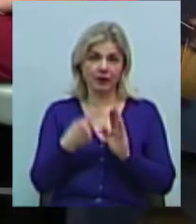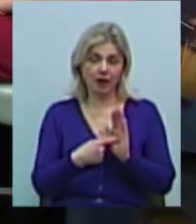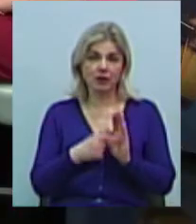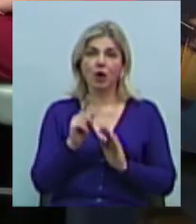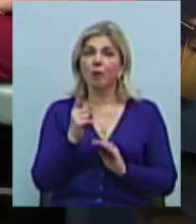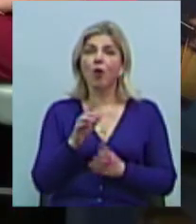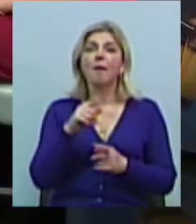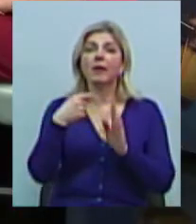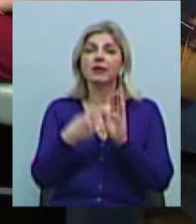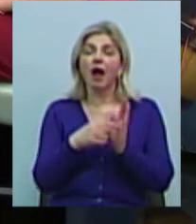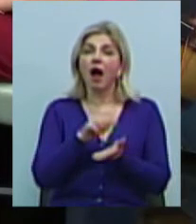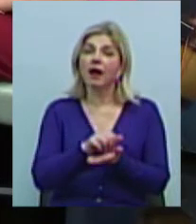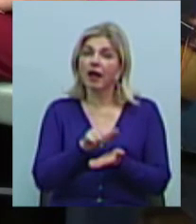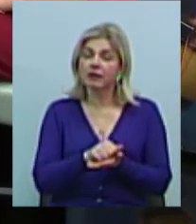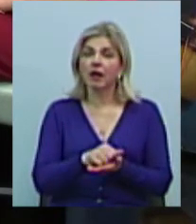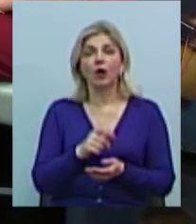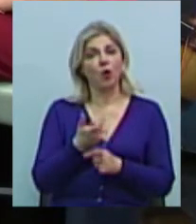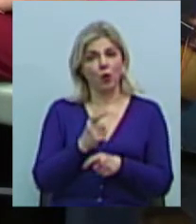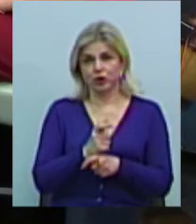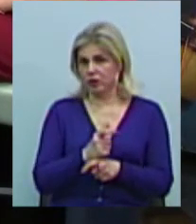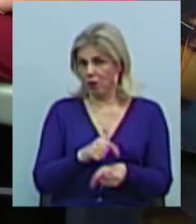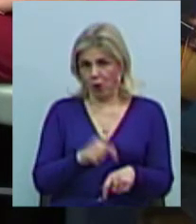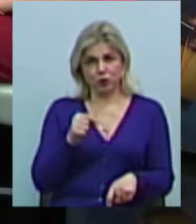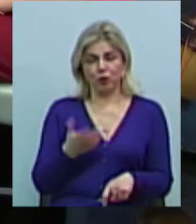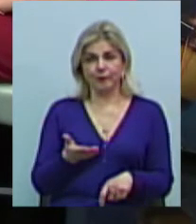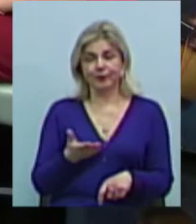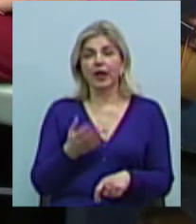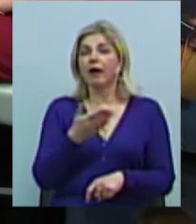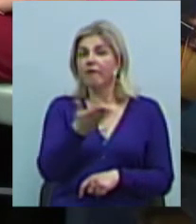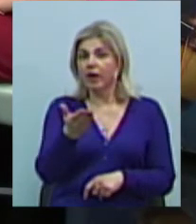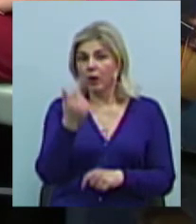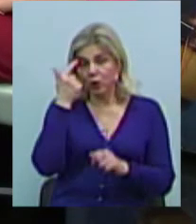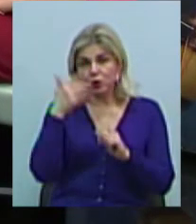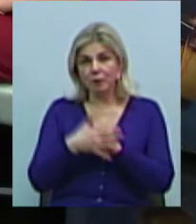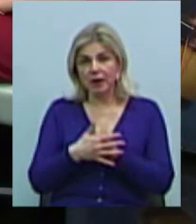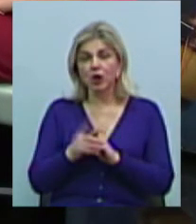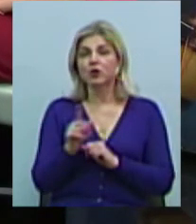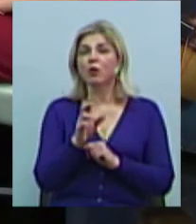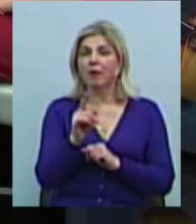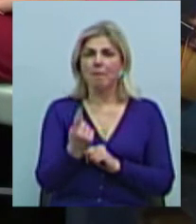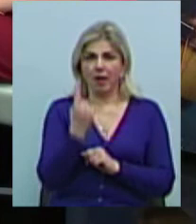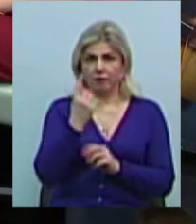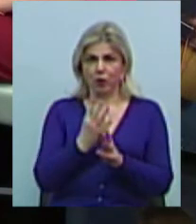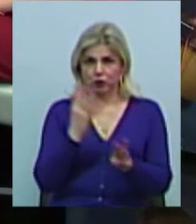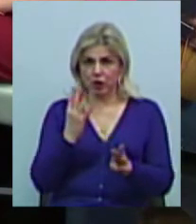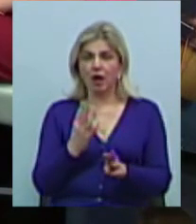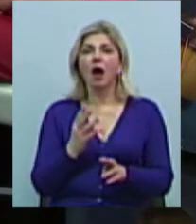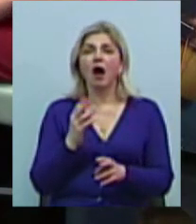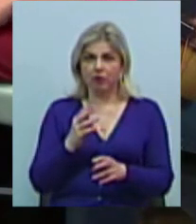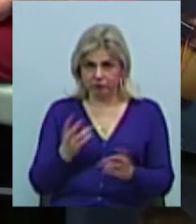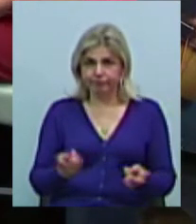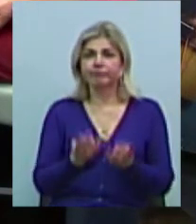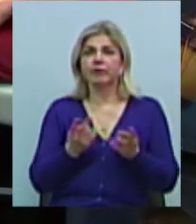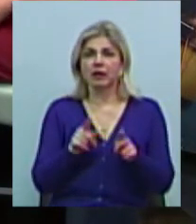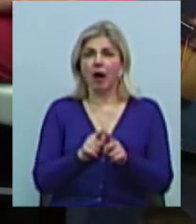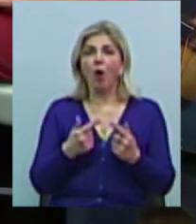питання оренди стоїть наразі досить гостро. І ви ж розумієте, що для того, щоб в першу чергу функціонувала така організація, вона повинна